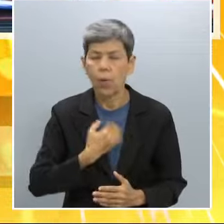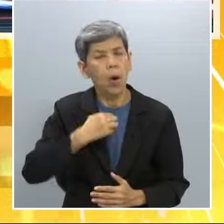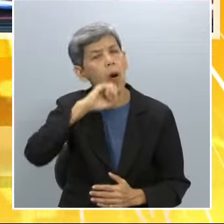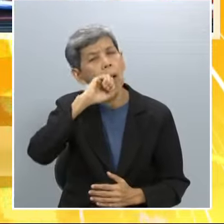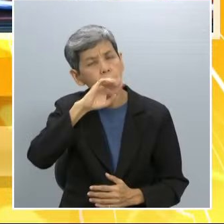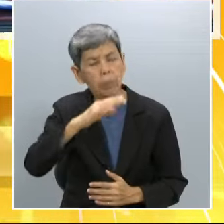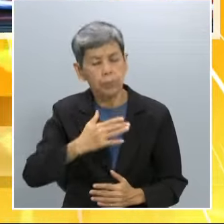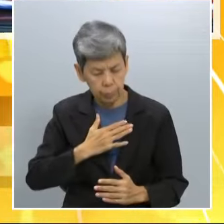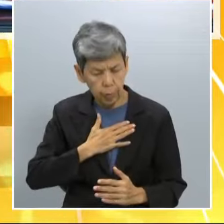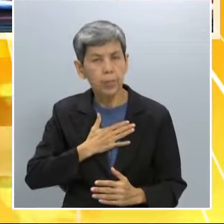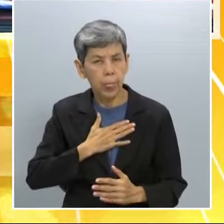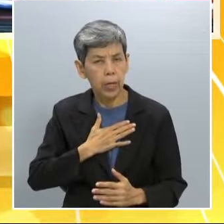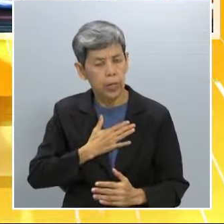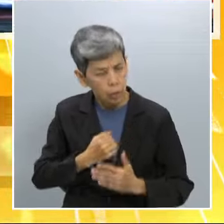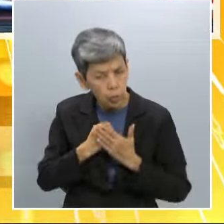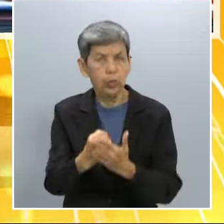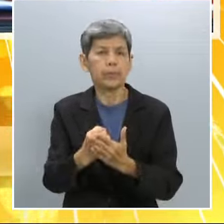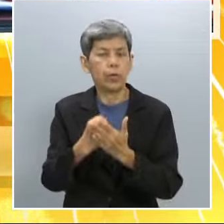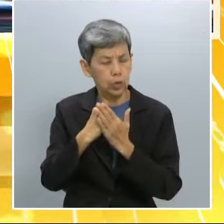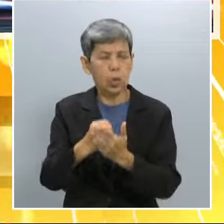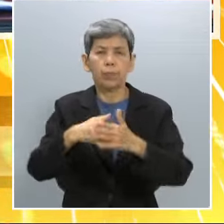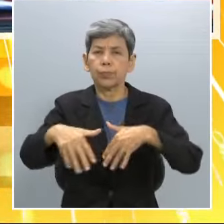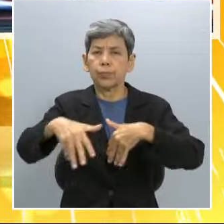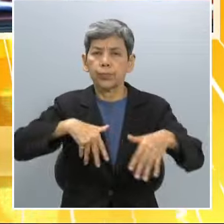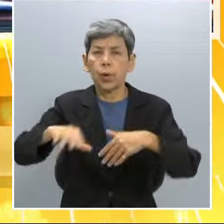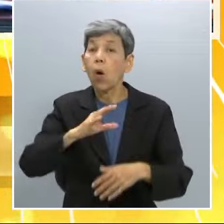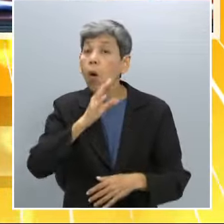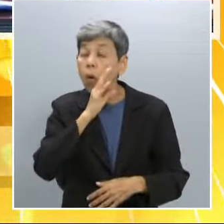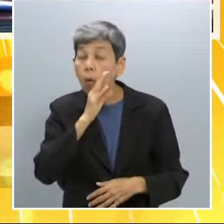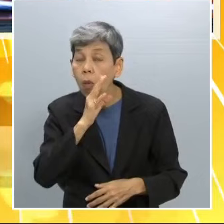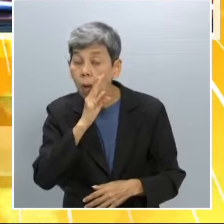จะอยู่เคียงข้างท่านถ้าใครมา